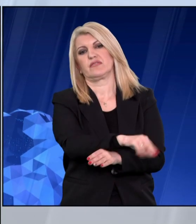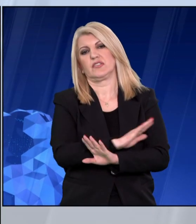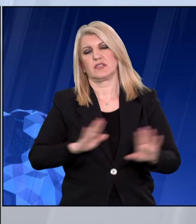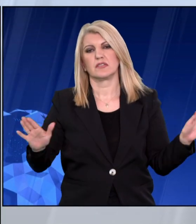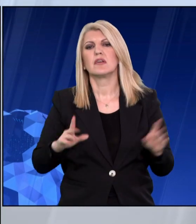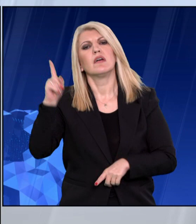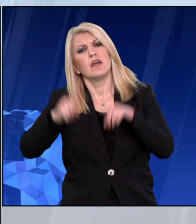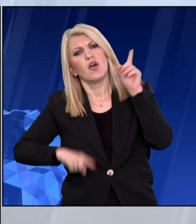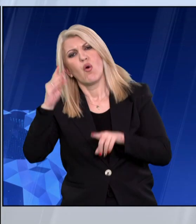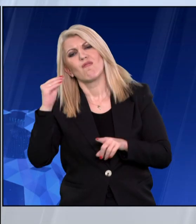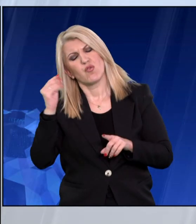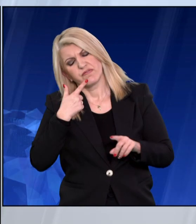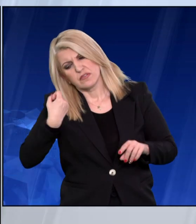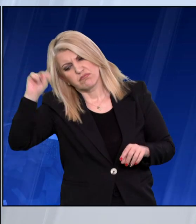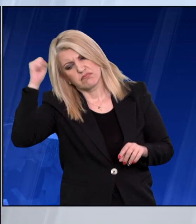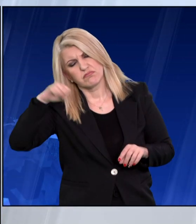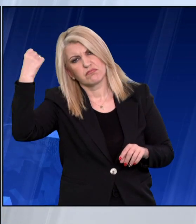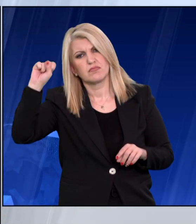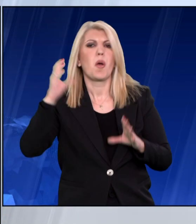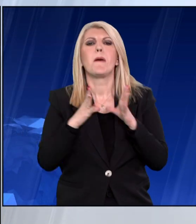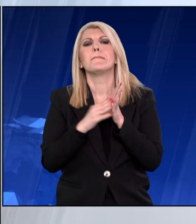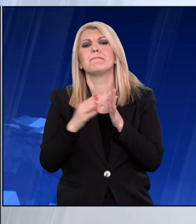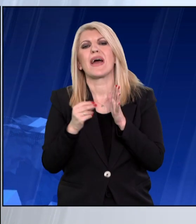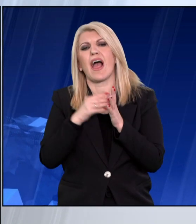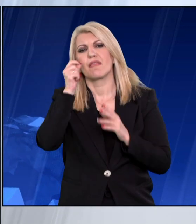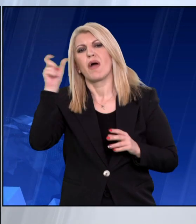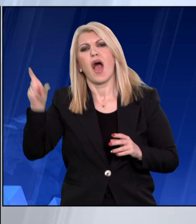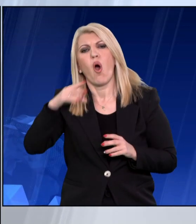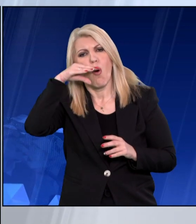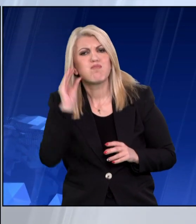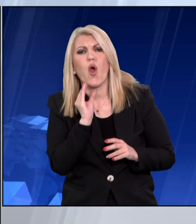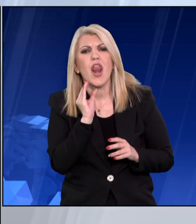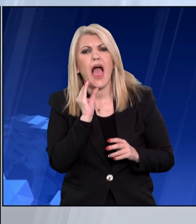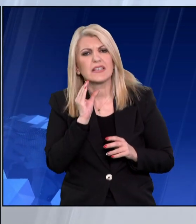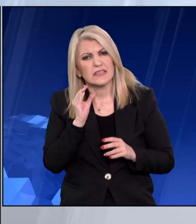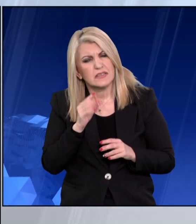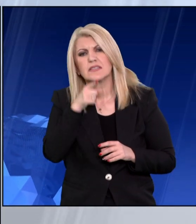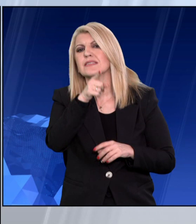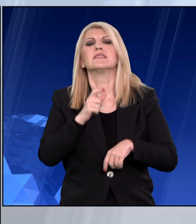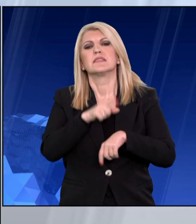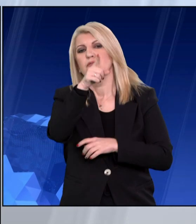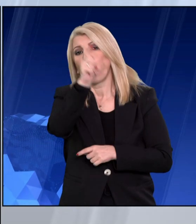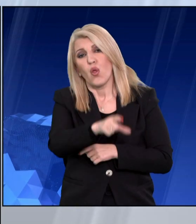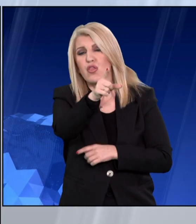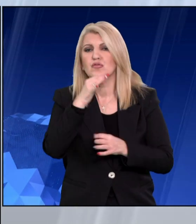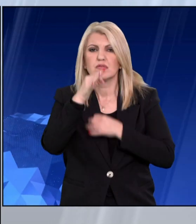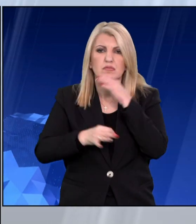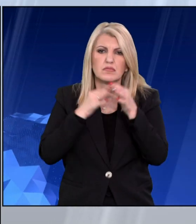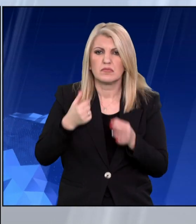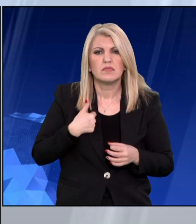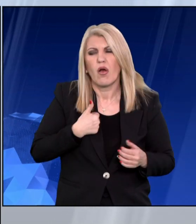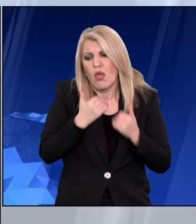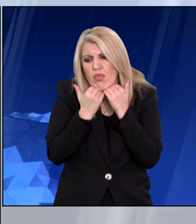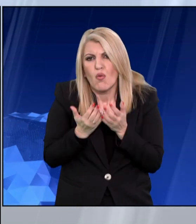που δέχονται στις περιφέρειές τους χαρακτηριστική ήταν η τοποθέτηση του παύλου πολάκη κατά τη συνεδρίαση της πολιτικής γραμματείας δεν μπορώ να ανέβω στα